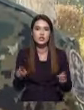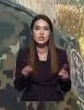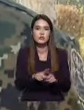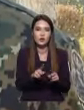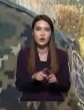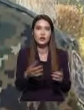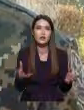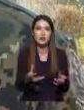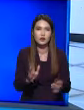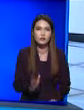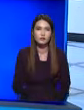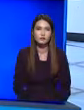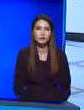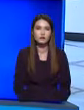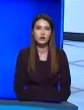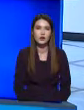мотивация деп ойлаймын.